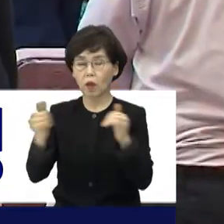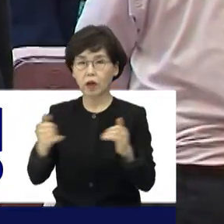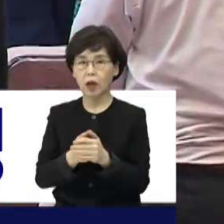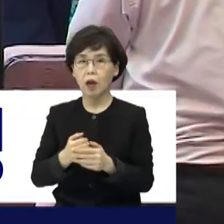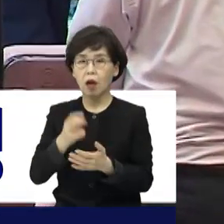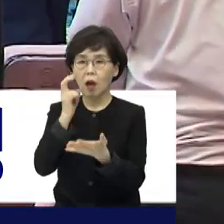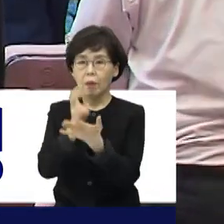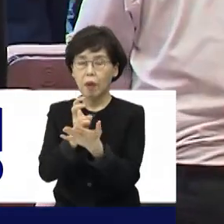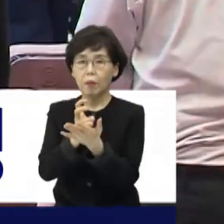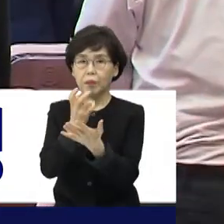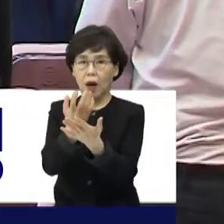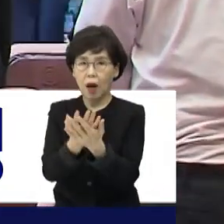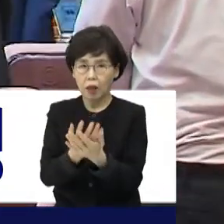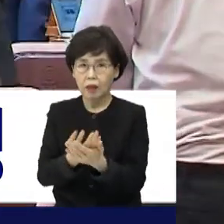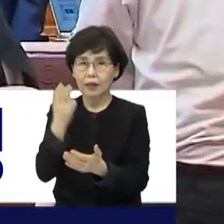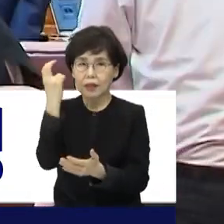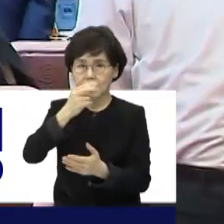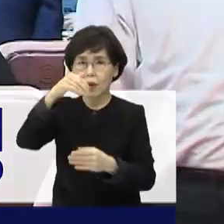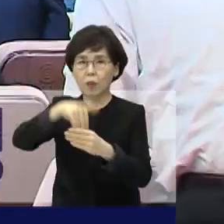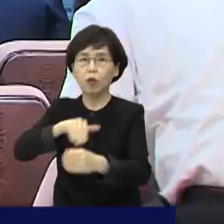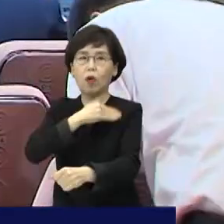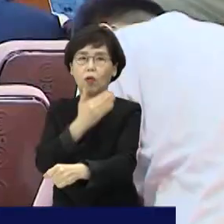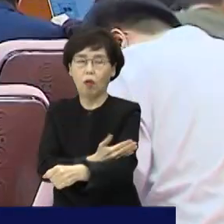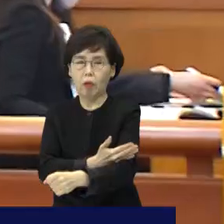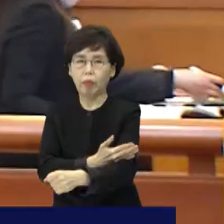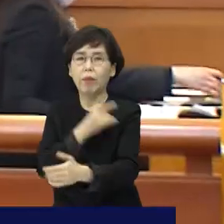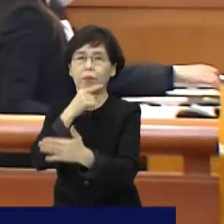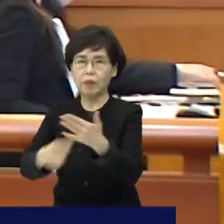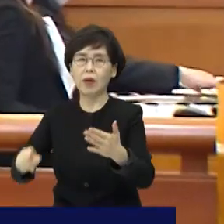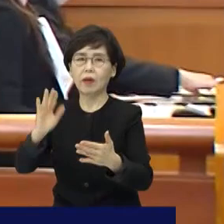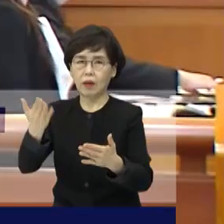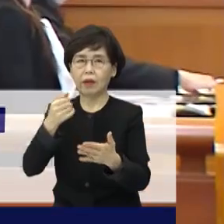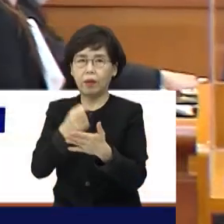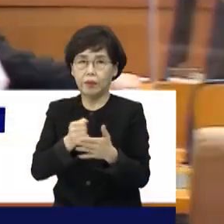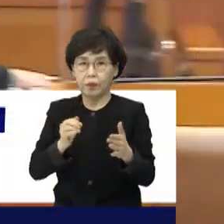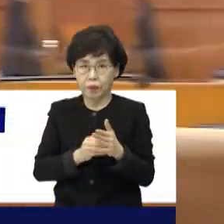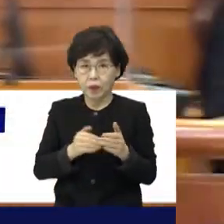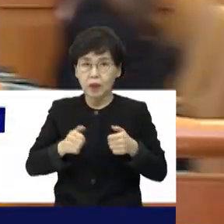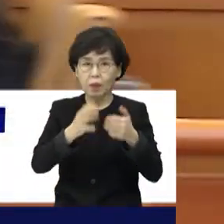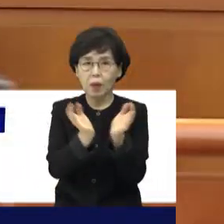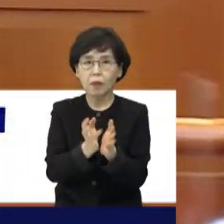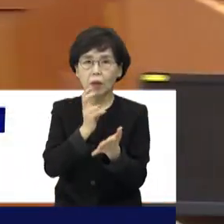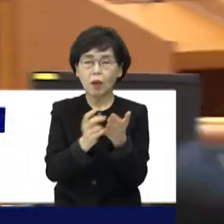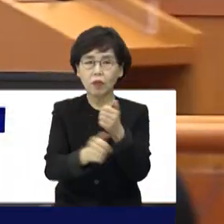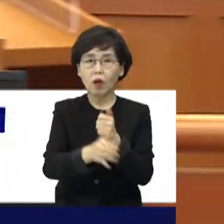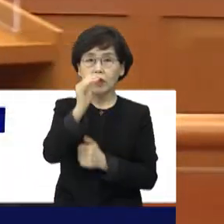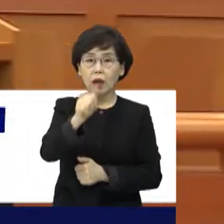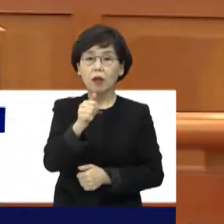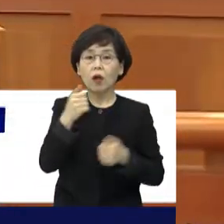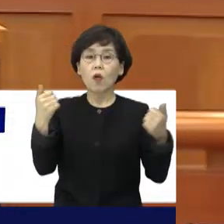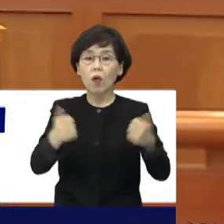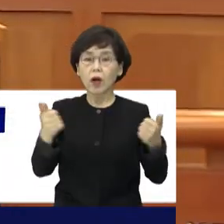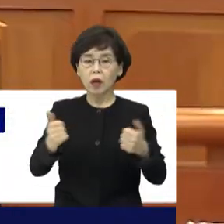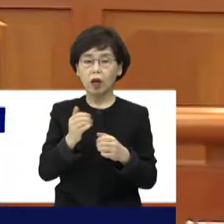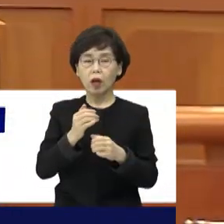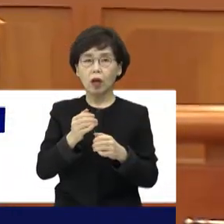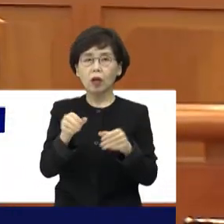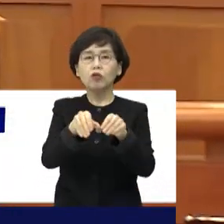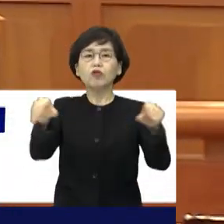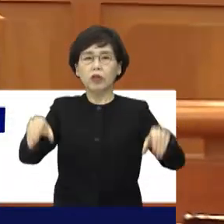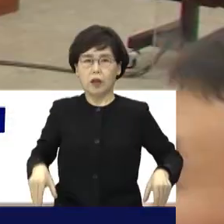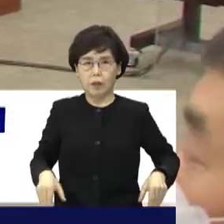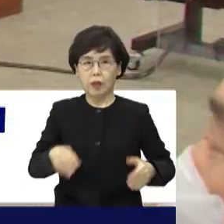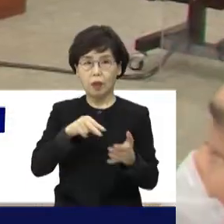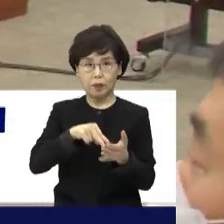심의, 표결권이 침해됐다고 판단했습니다. 재판부는 법사위원장은 회의 주재자의 중립적 지위에서